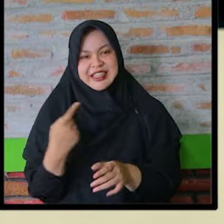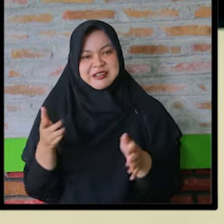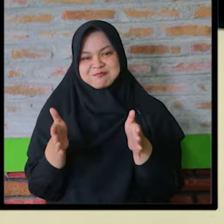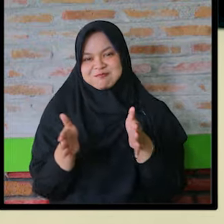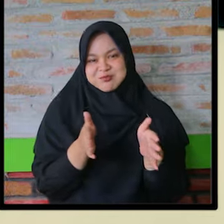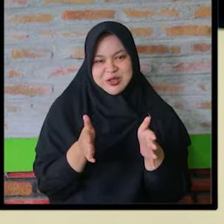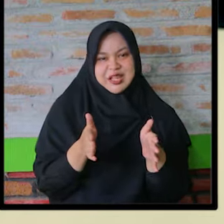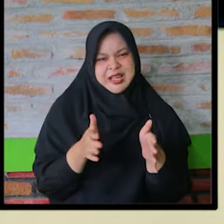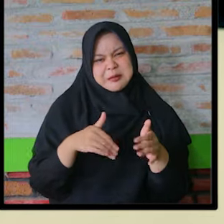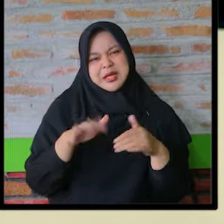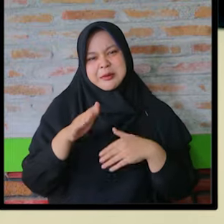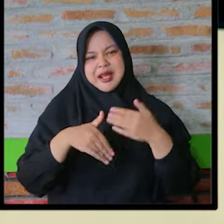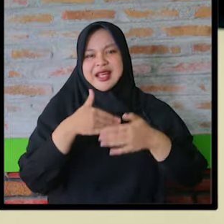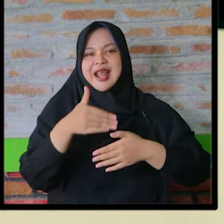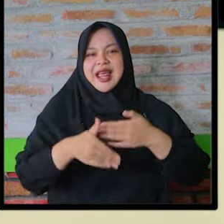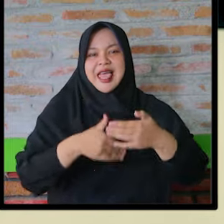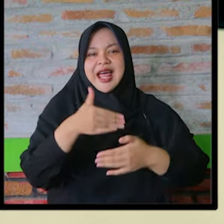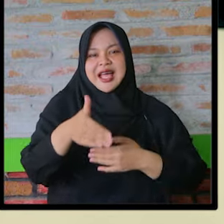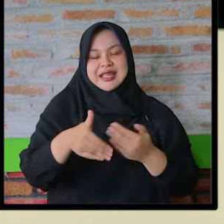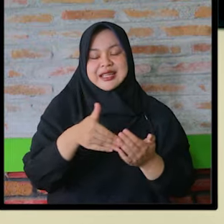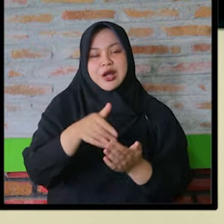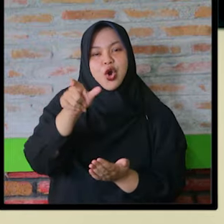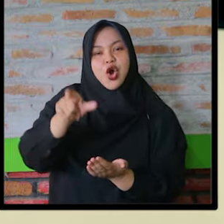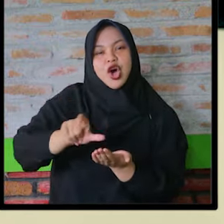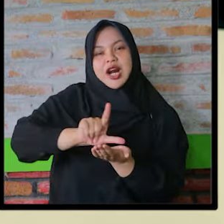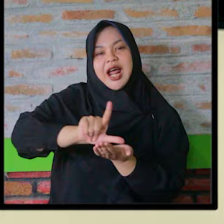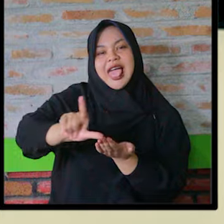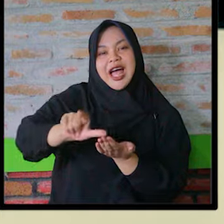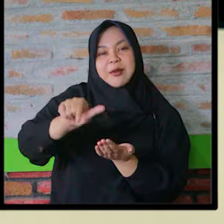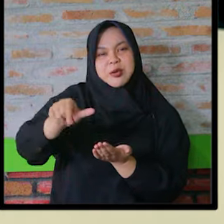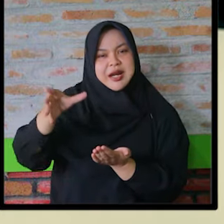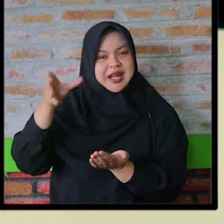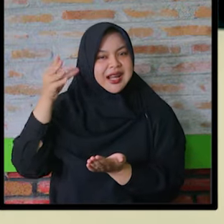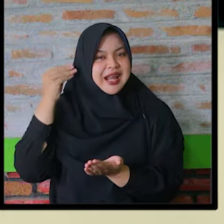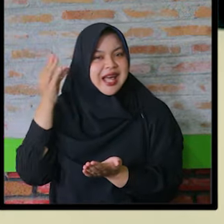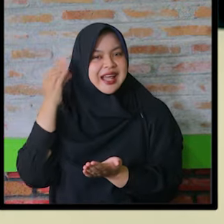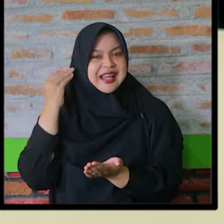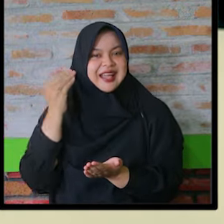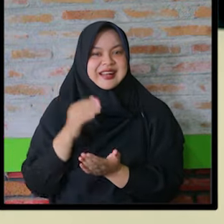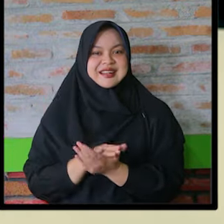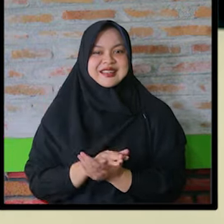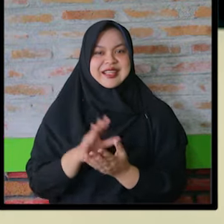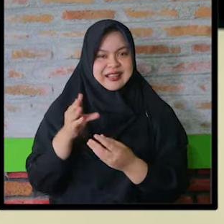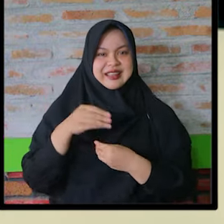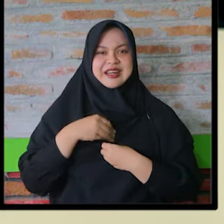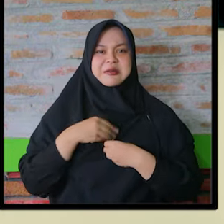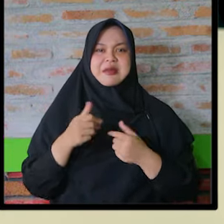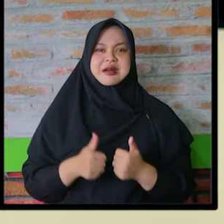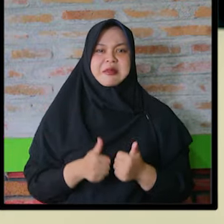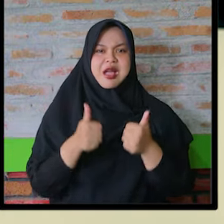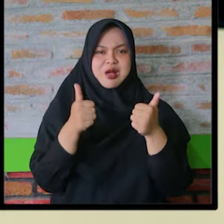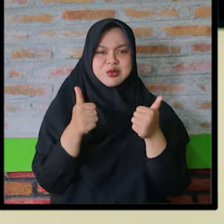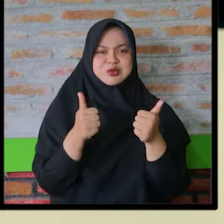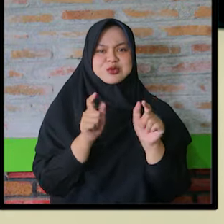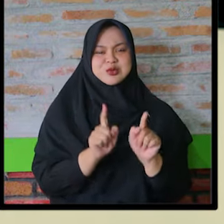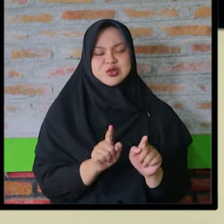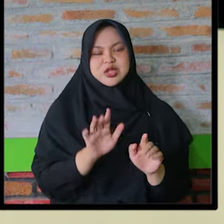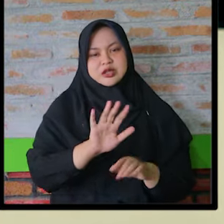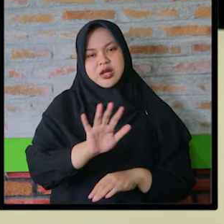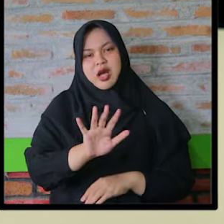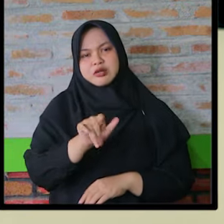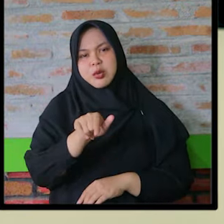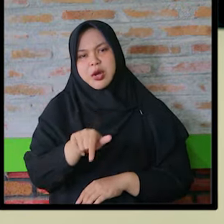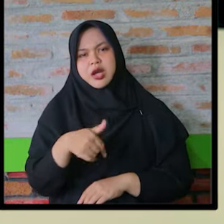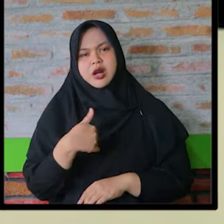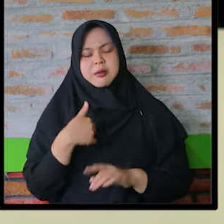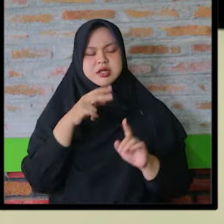itu kan orang itu ngelapor di didengarkan itu kan sudah bagus kan jangan-jangan Jangan sampai